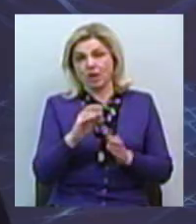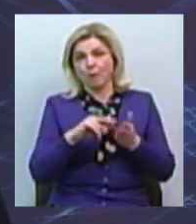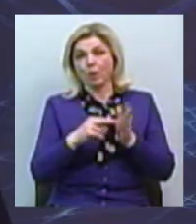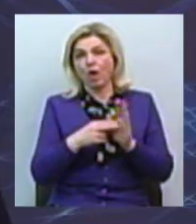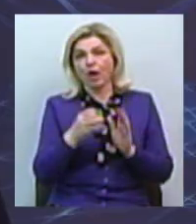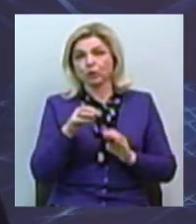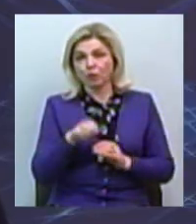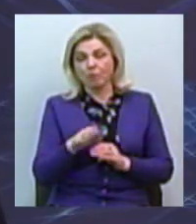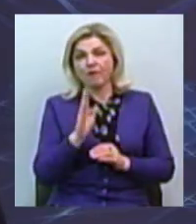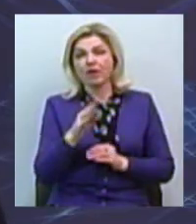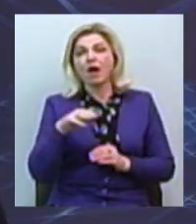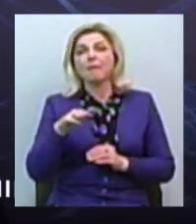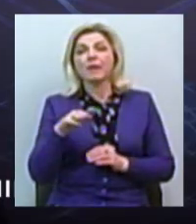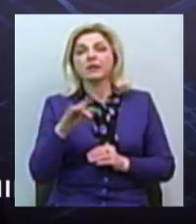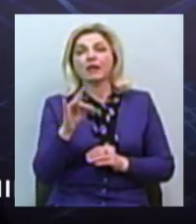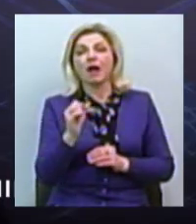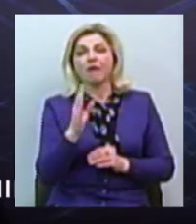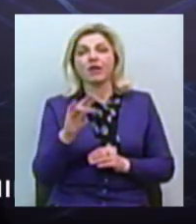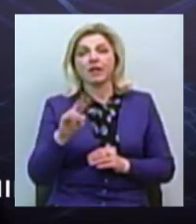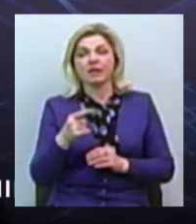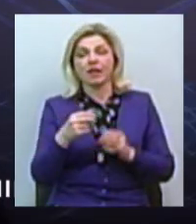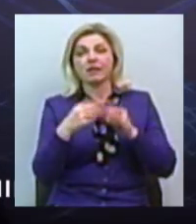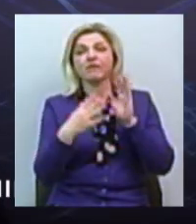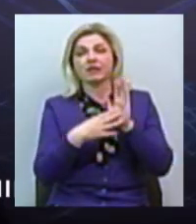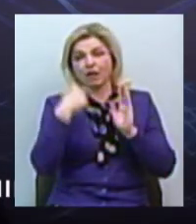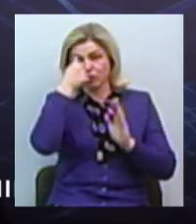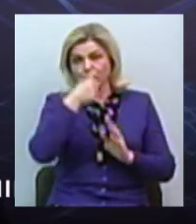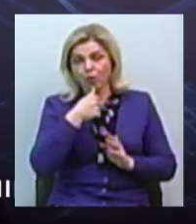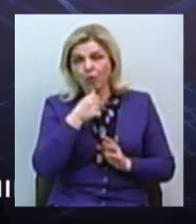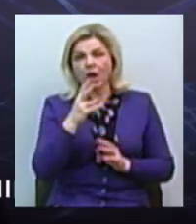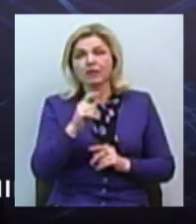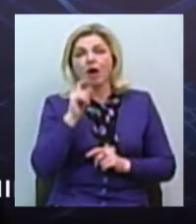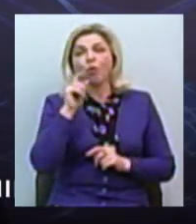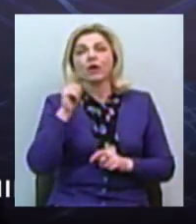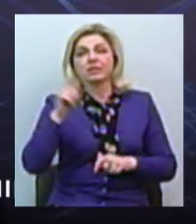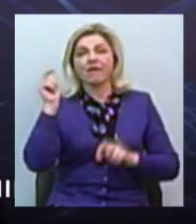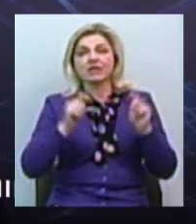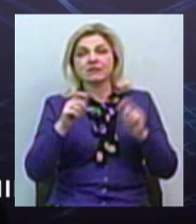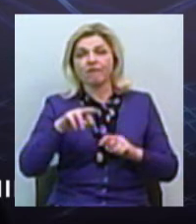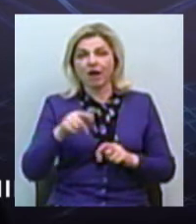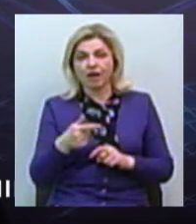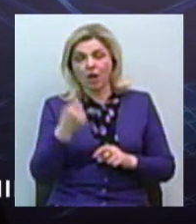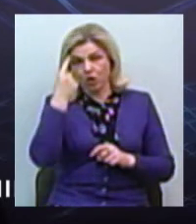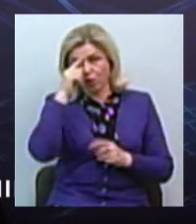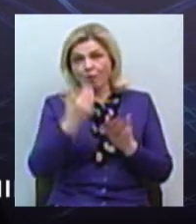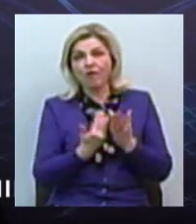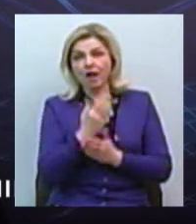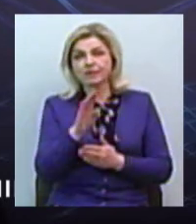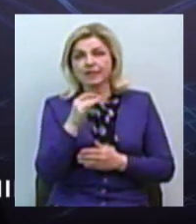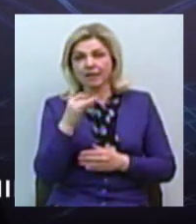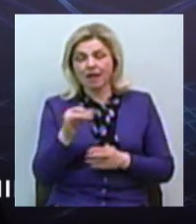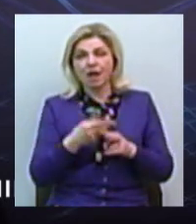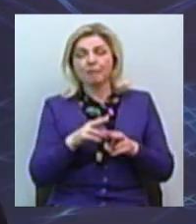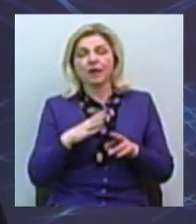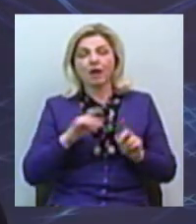травні 2019 року на сцені Всеукраїнського фестивалю інновацій, який організований був за підтримкою Міністерства